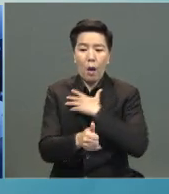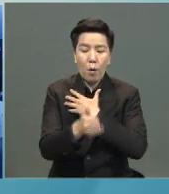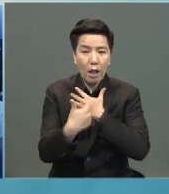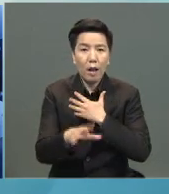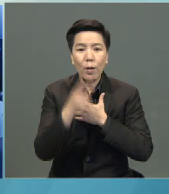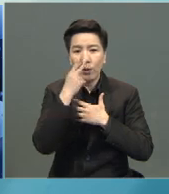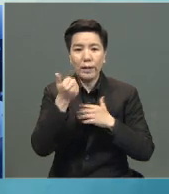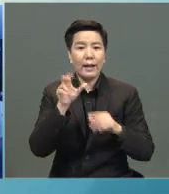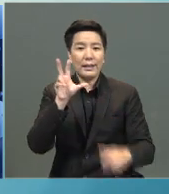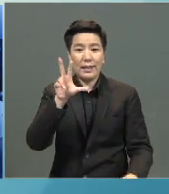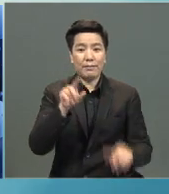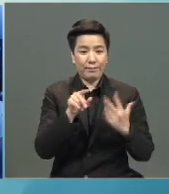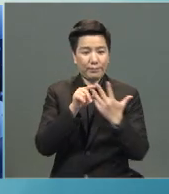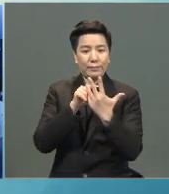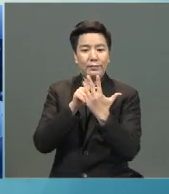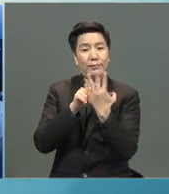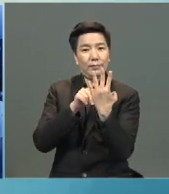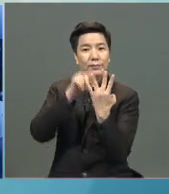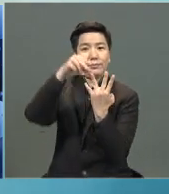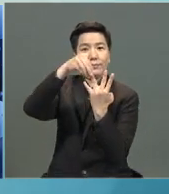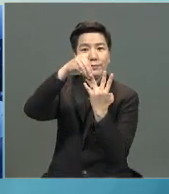แล้วหรือยังท่านเอาไปสแกนถ้าท่านไม่เคยเช็คเอาท์เลยหรือท่านไม่เคยไปเลยระบบเช็คอินให้อัตโนมัตินะครับยำนะครับไม่ต้องเลือกเหมือนการใช้กล้องถ่ายรูปแบบเก่าละท่านแค่เอาไปสแกนเท่านั้นนะครับระบบจะบอกว่าจะเช็คอินนะครับก็จะได้รูปที่3มาว่าเช็คอินแล้วนะครับเส้นแล้วท่านจะเห็นด้วยครับว่าท่านเช็คอินร้านอะไรหรือกิจกรรมอะไรไปบ้างนะครับจะอยู่ในเมนูที่อยู่ในหน้าจอด้านขวามือของท่านผู้ชมนะครับทางบ้านนะครับก็จะเห็นแบบนี้นะครับ